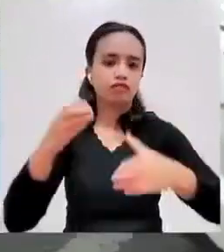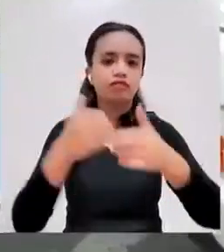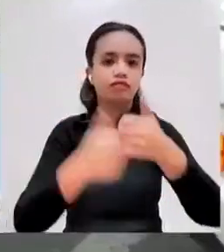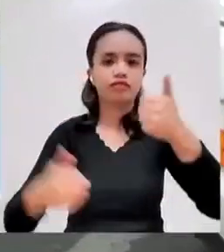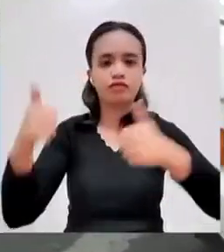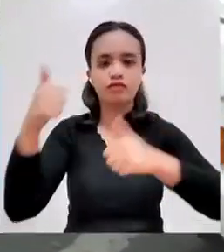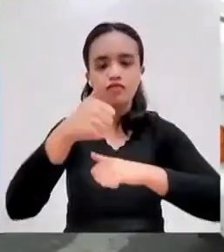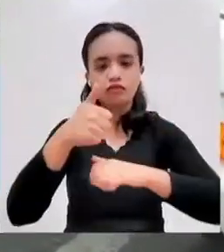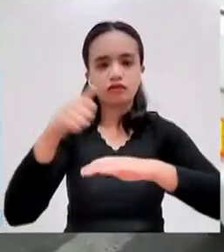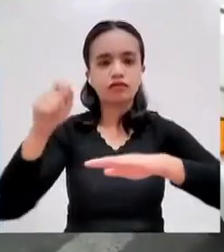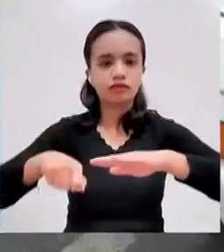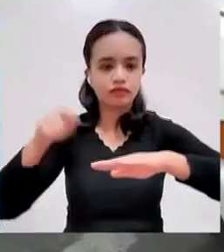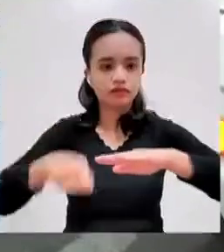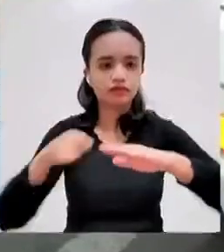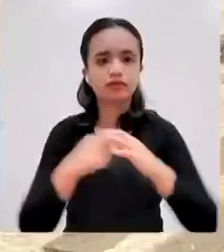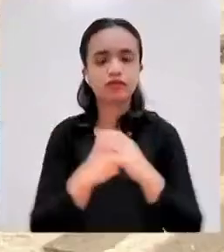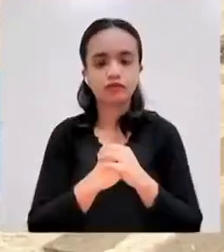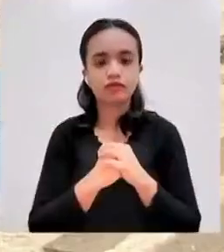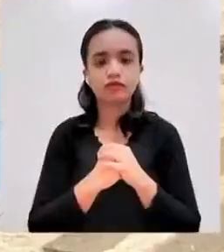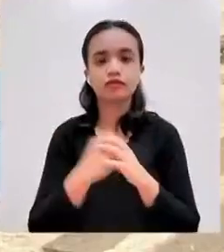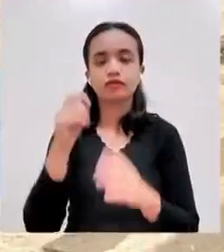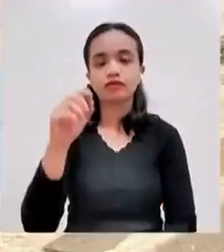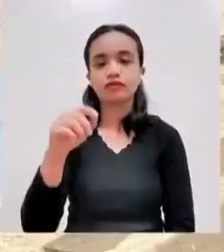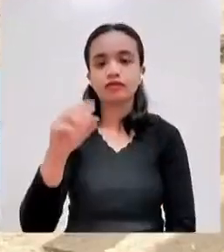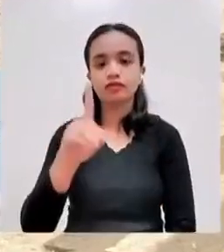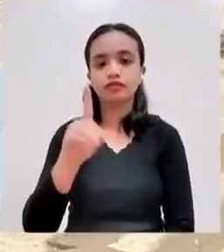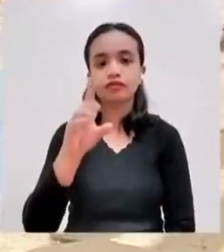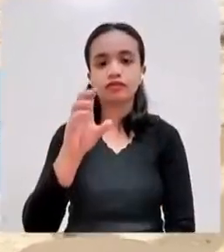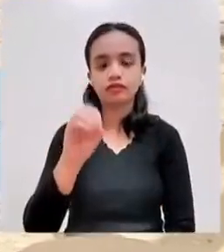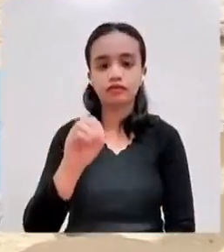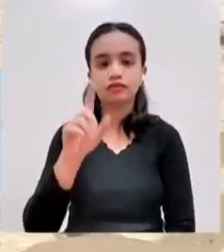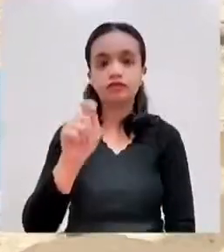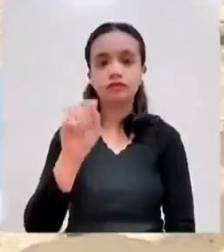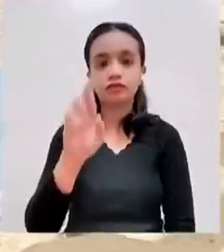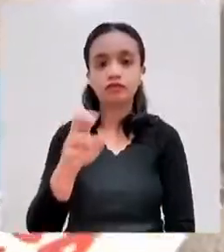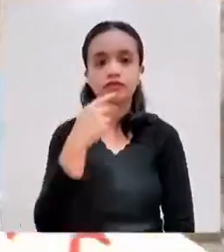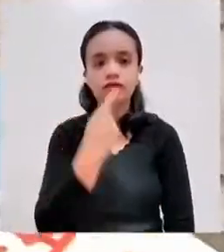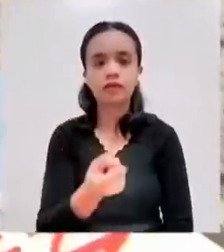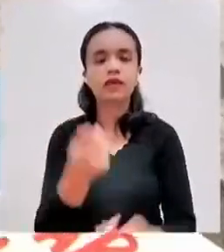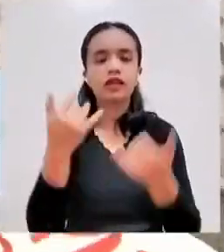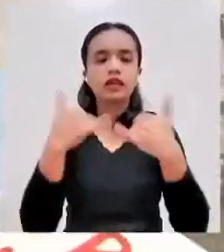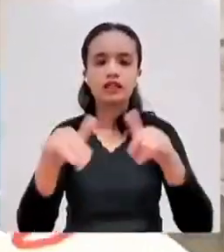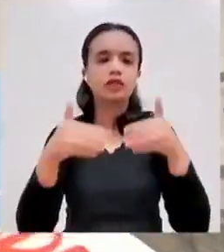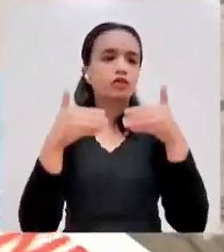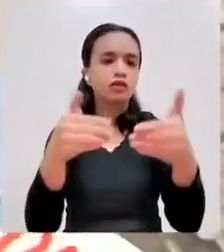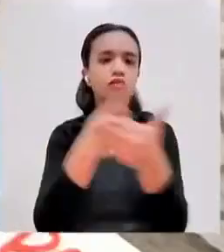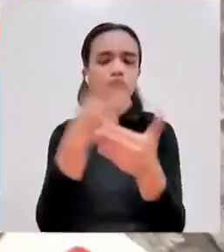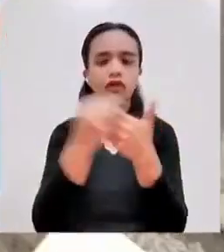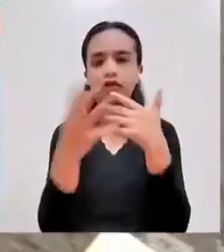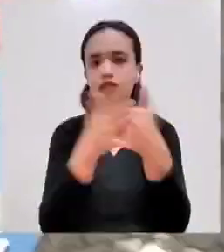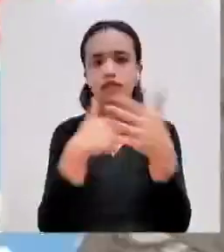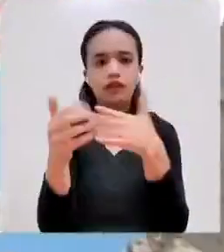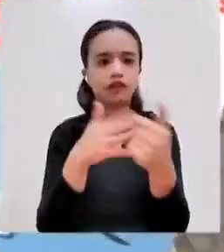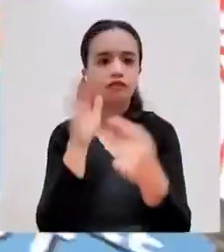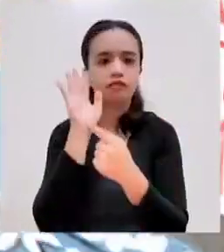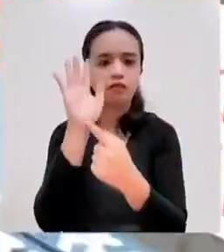The Philippine Transportation Department is standing its ground, saying the program will push through despite protests from transport groups.